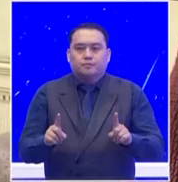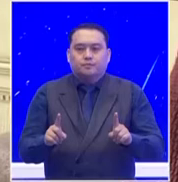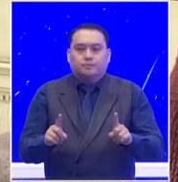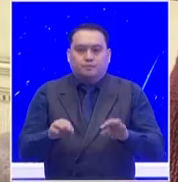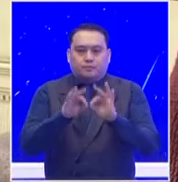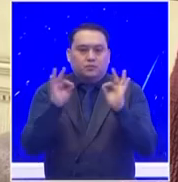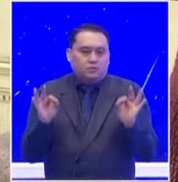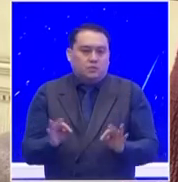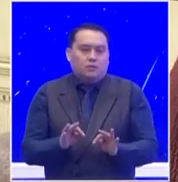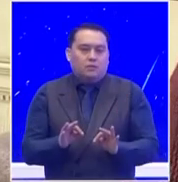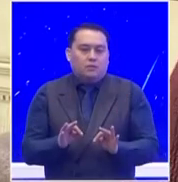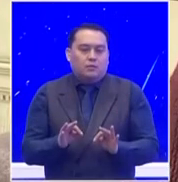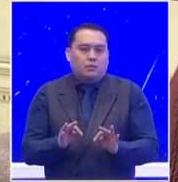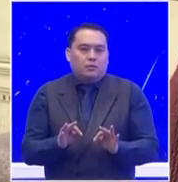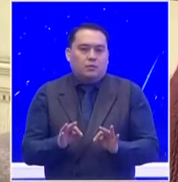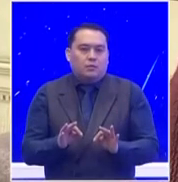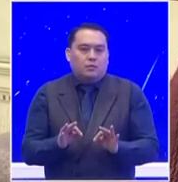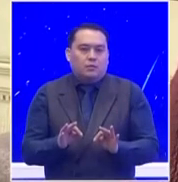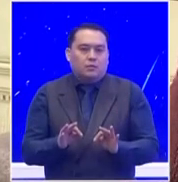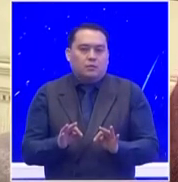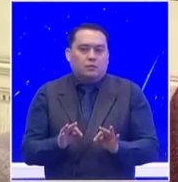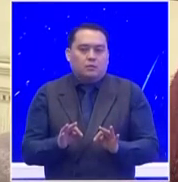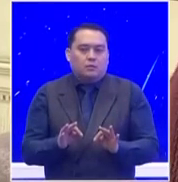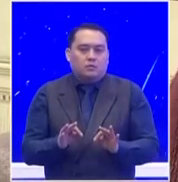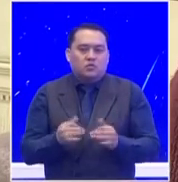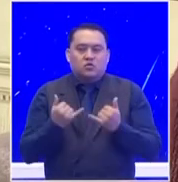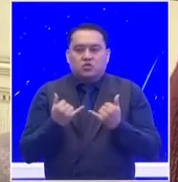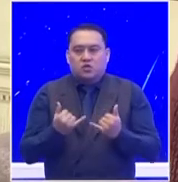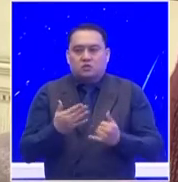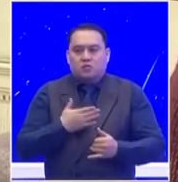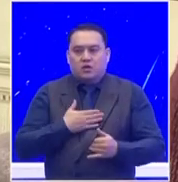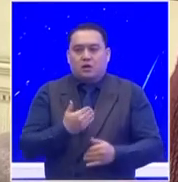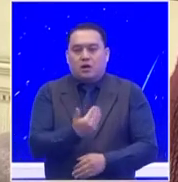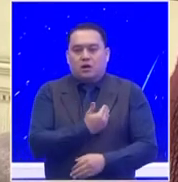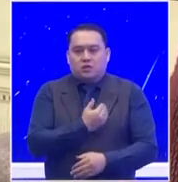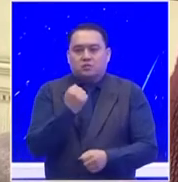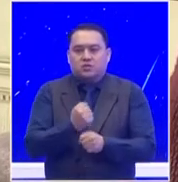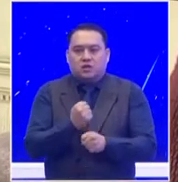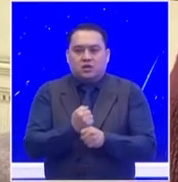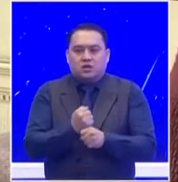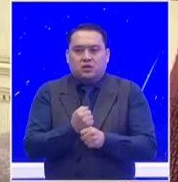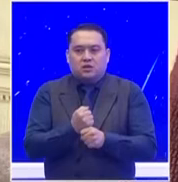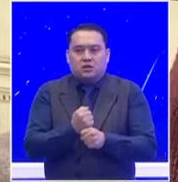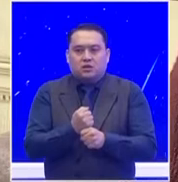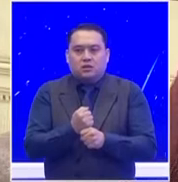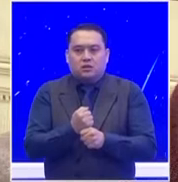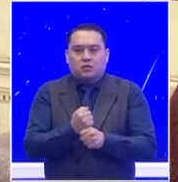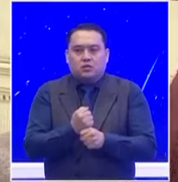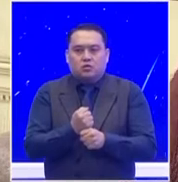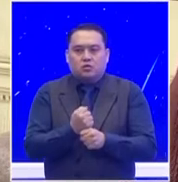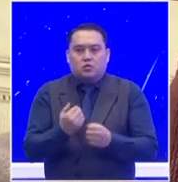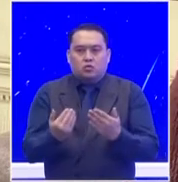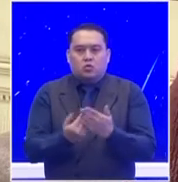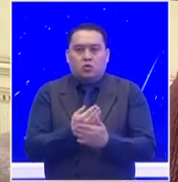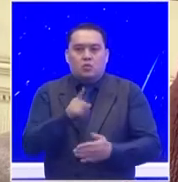которое никто, может быть, не будет ожидать. А вот сейчас мы хотим это сделать для современного